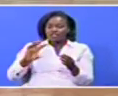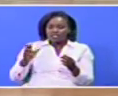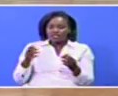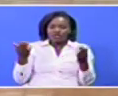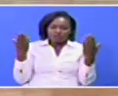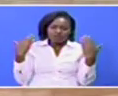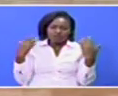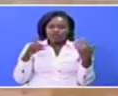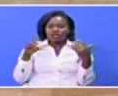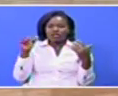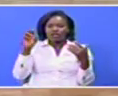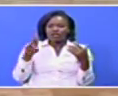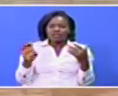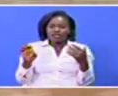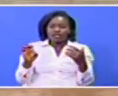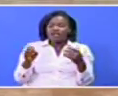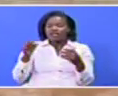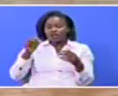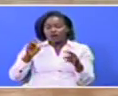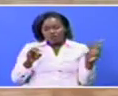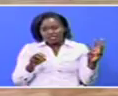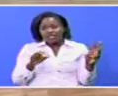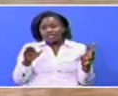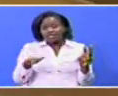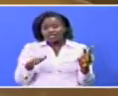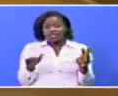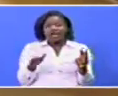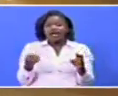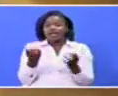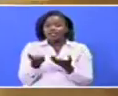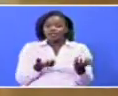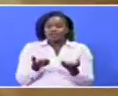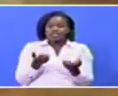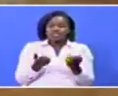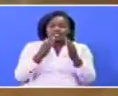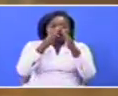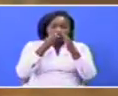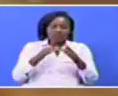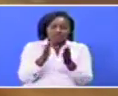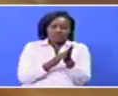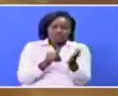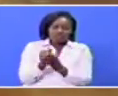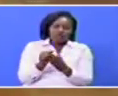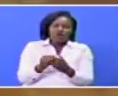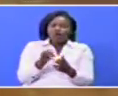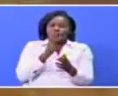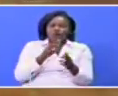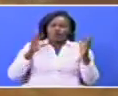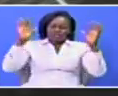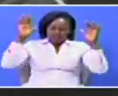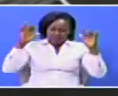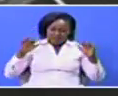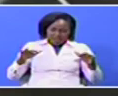ya Laare kaskazini mwa kaunti hiyo, baadhi ya wakazi na biashara za wenyeji zimeharibiwa kutokana na mafuriko yaliyoletwa na mvua